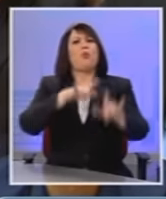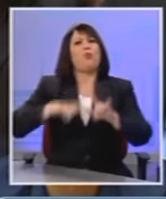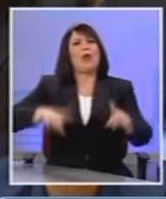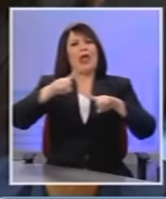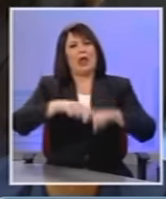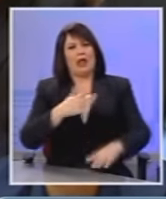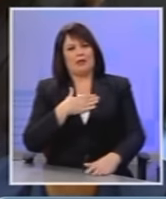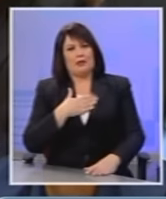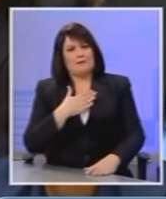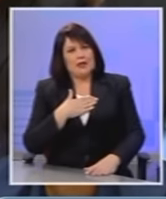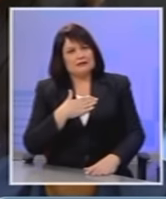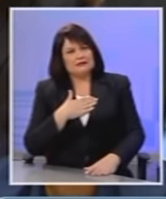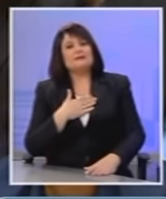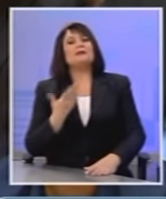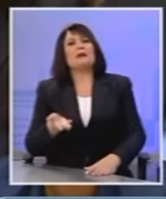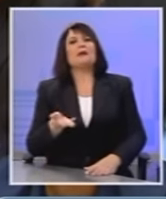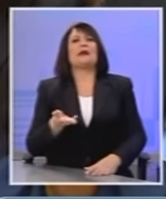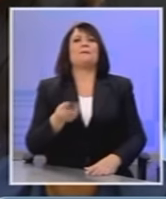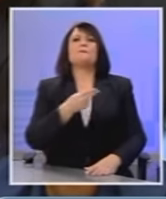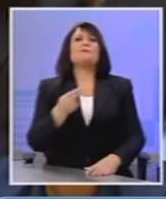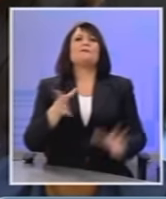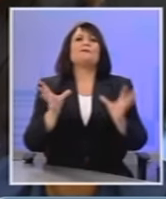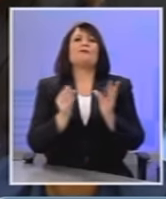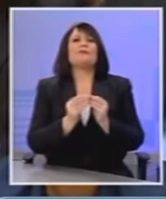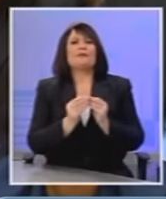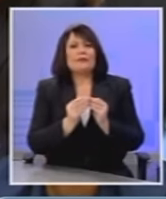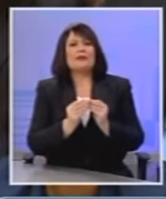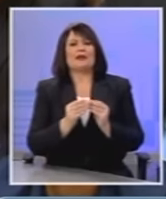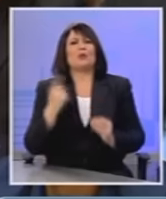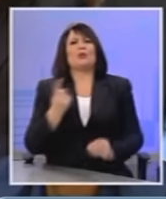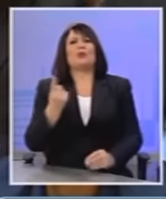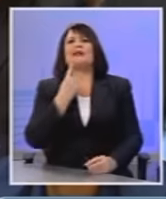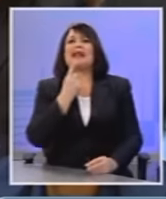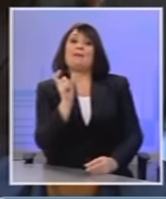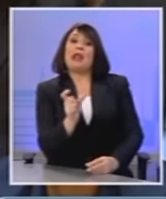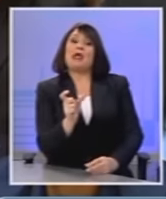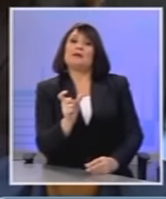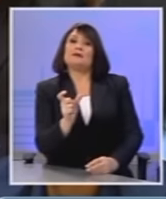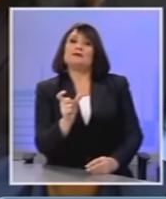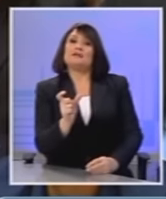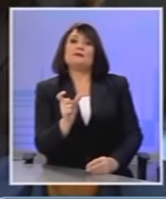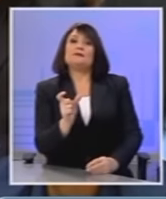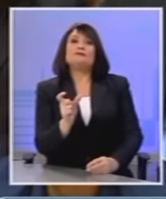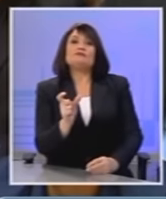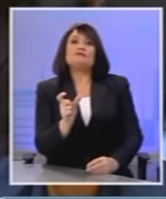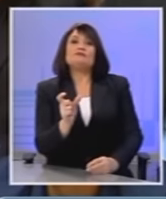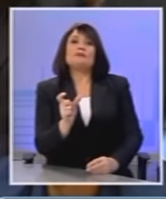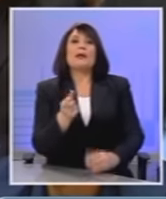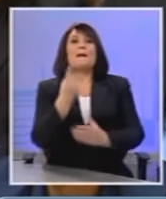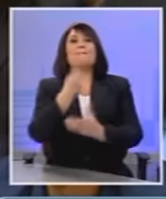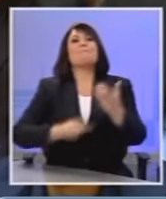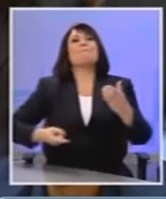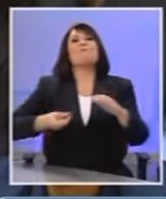μας, αλλά και για το λεγόμενο, σύμφωνα με την καθιερωμένη από εσάς ορολογία, προσφυγικό